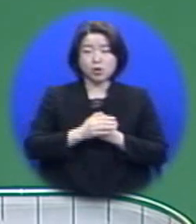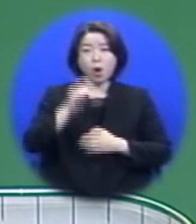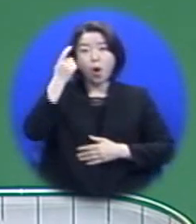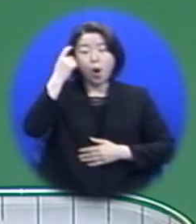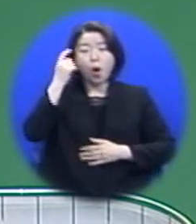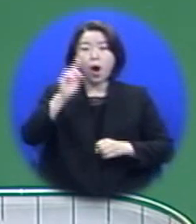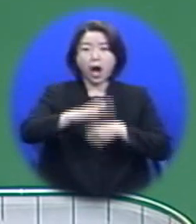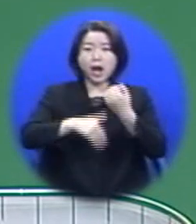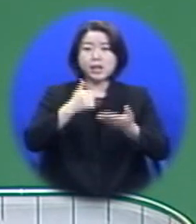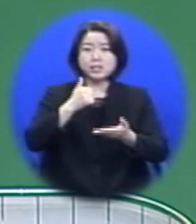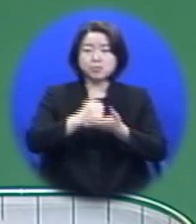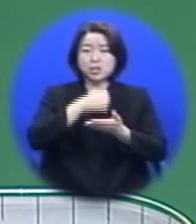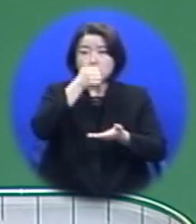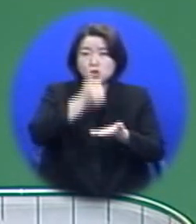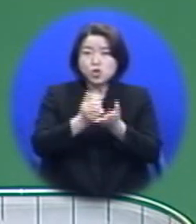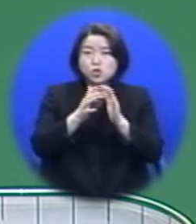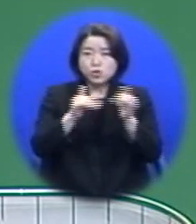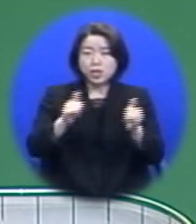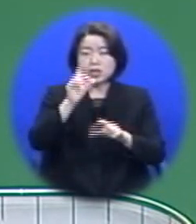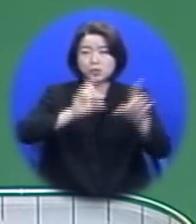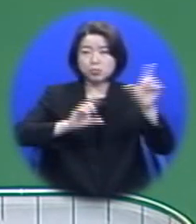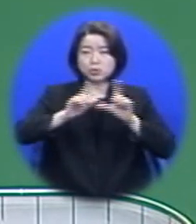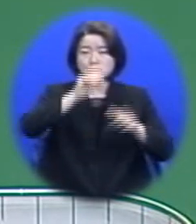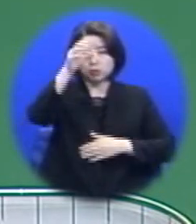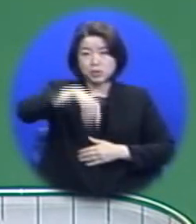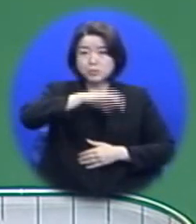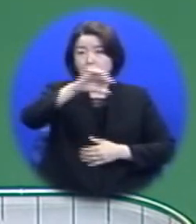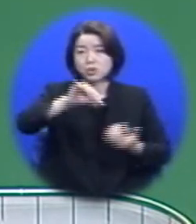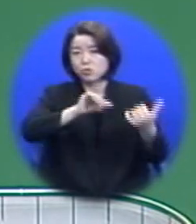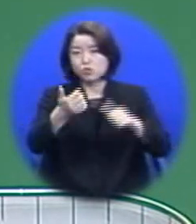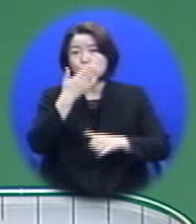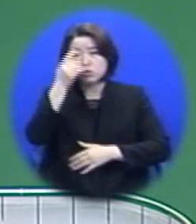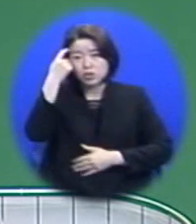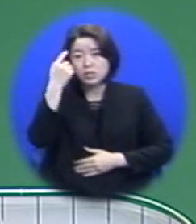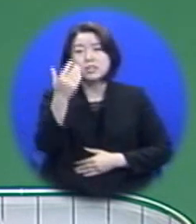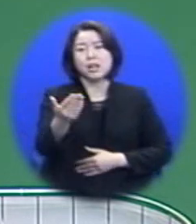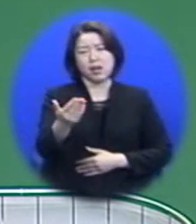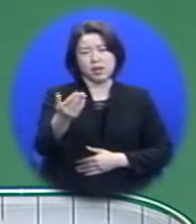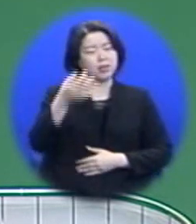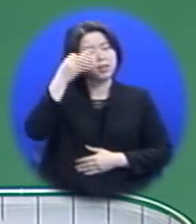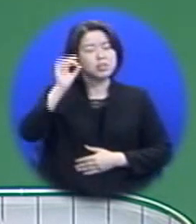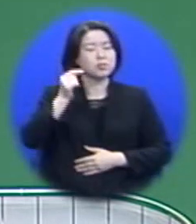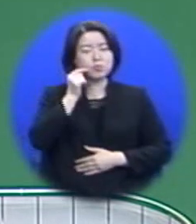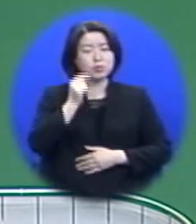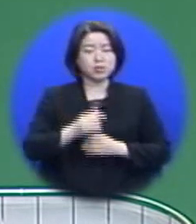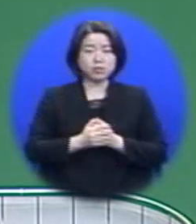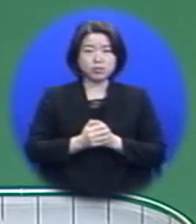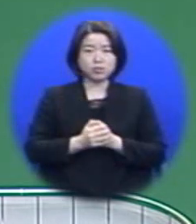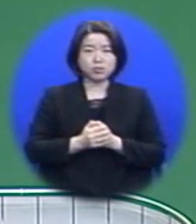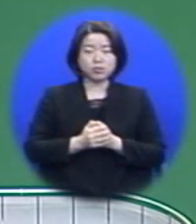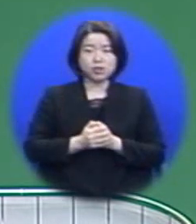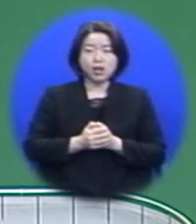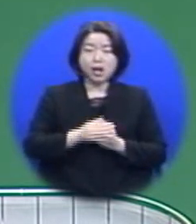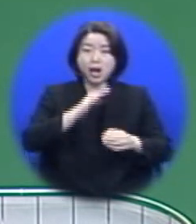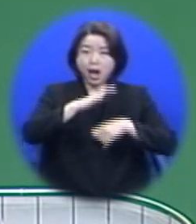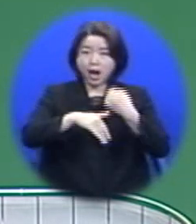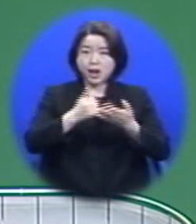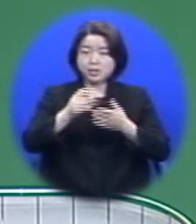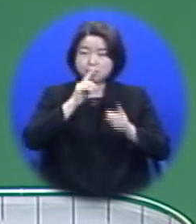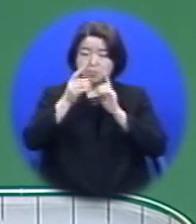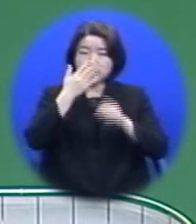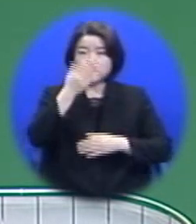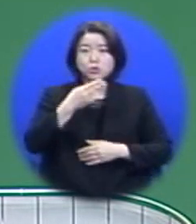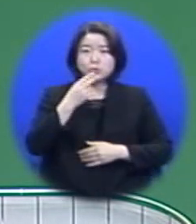모습처럼 십자가에 죽을 수 있느냐 하는 것 하나님은 말할 수 없이 더러운 우리 마음속에 성령